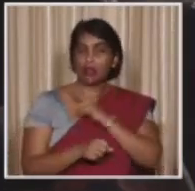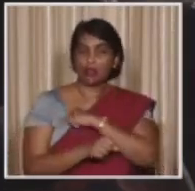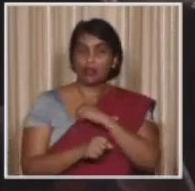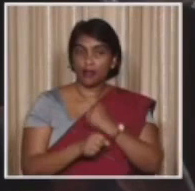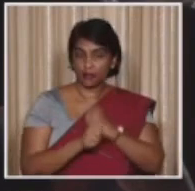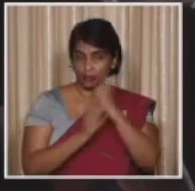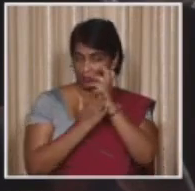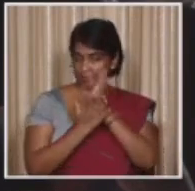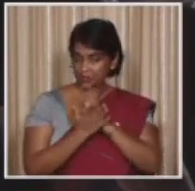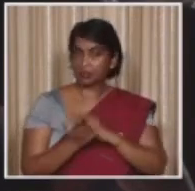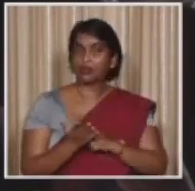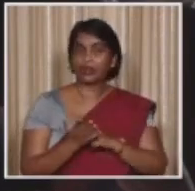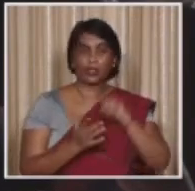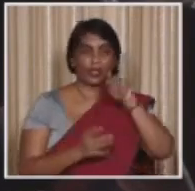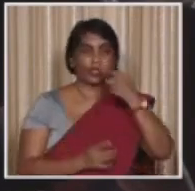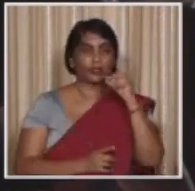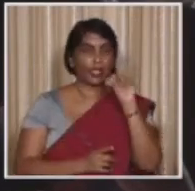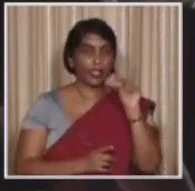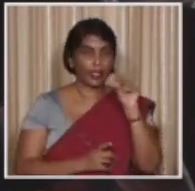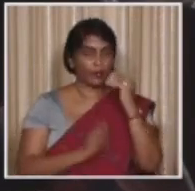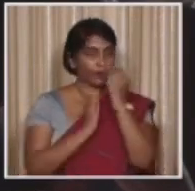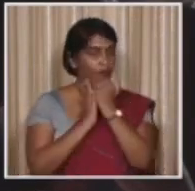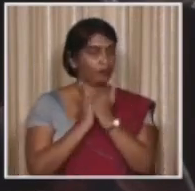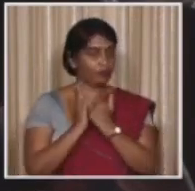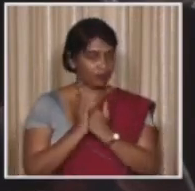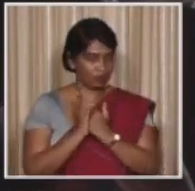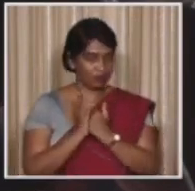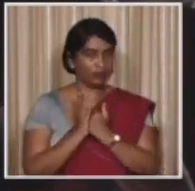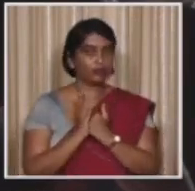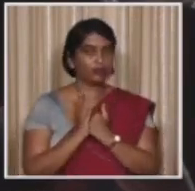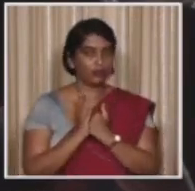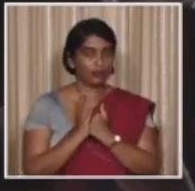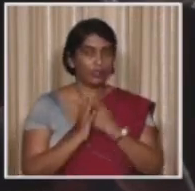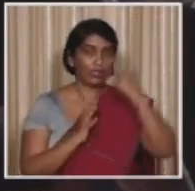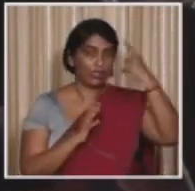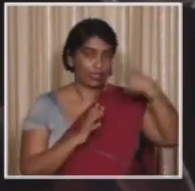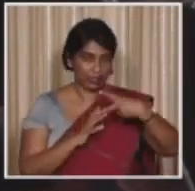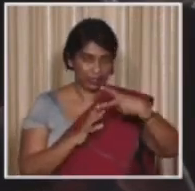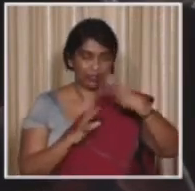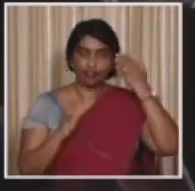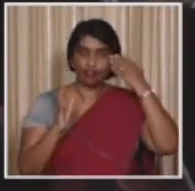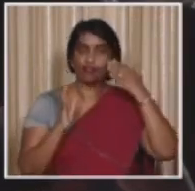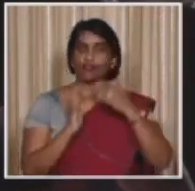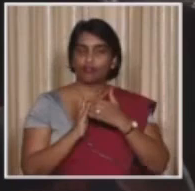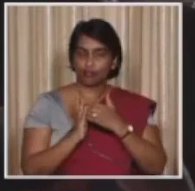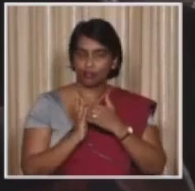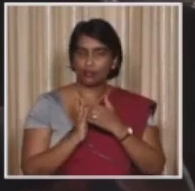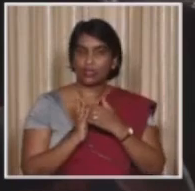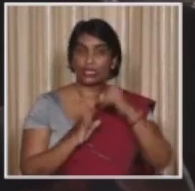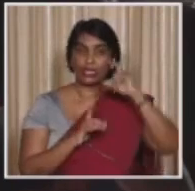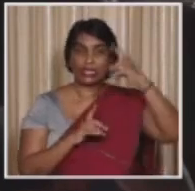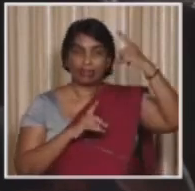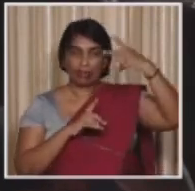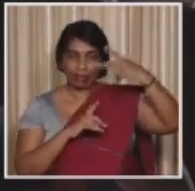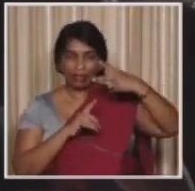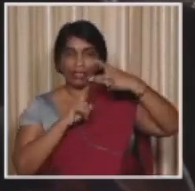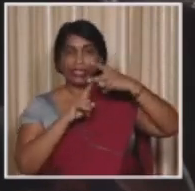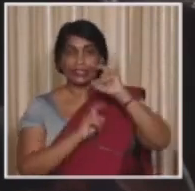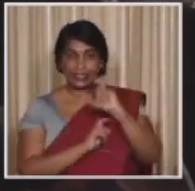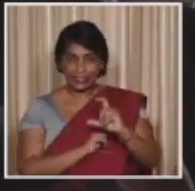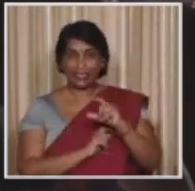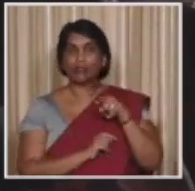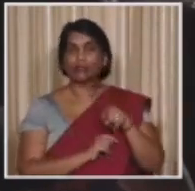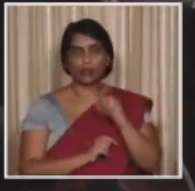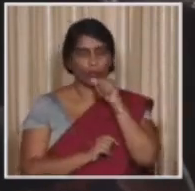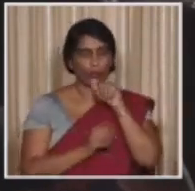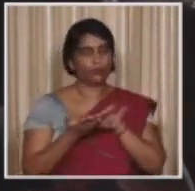ව්‍යවස්ථාවේ 111 වගන්තියේ දෙවැනි කොටසේ සී වගන්තියේ ඉතාම